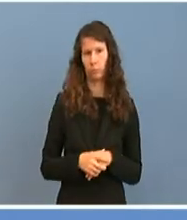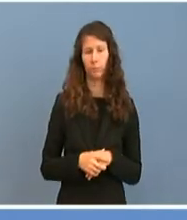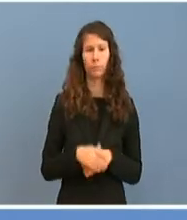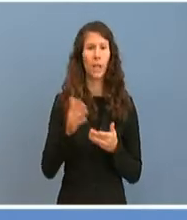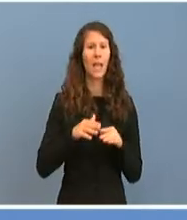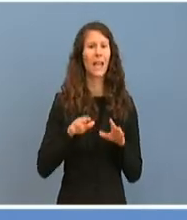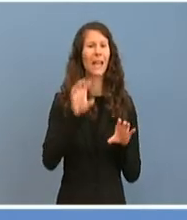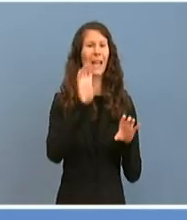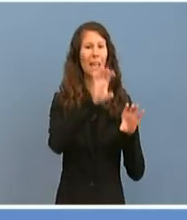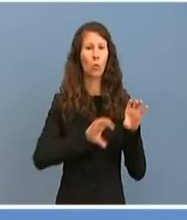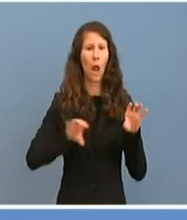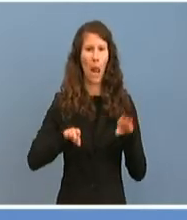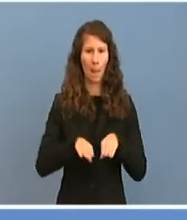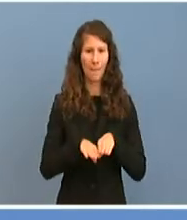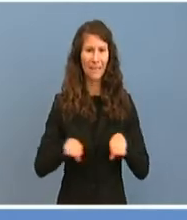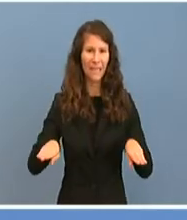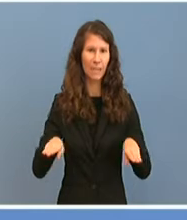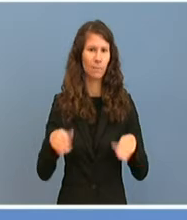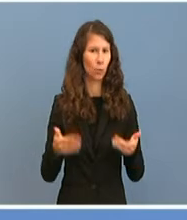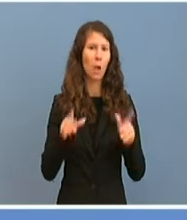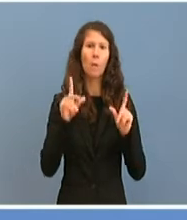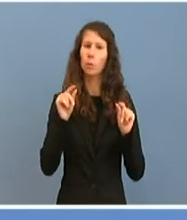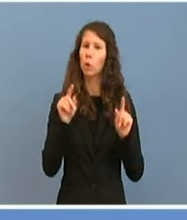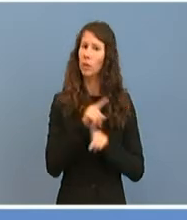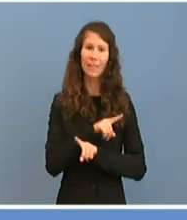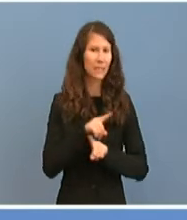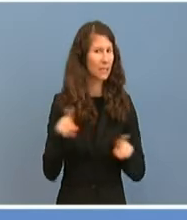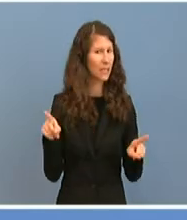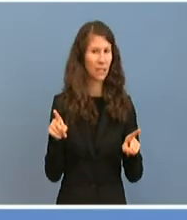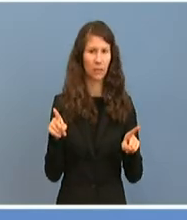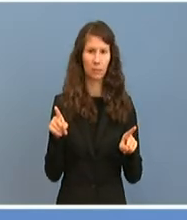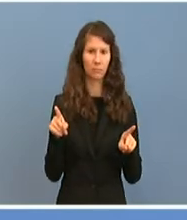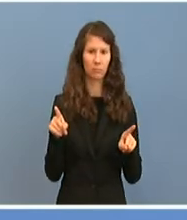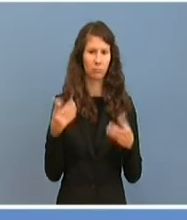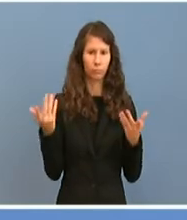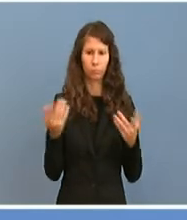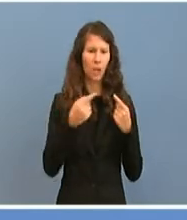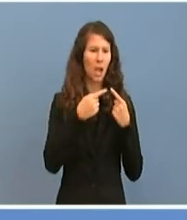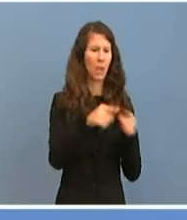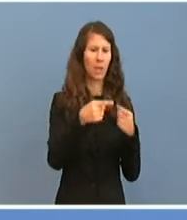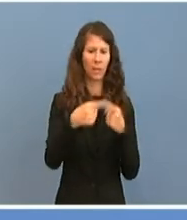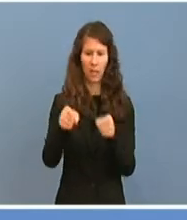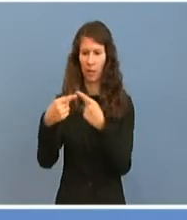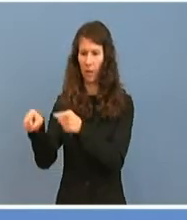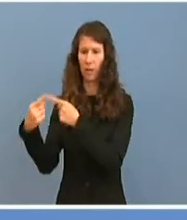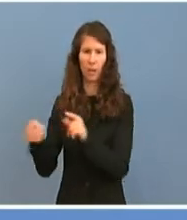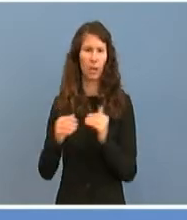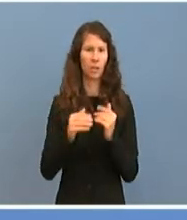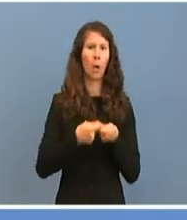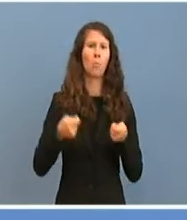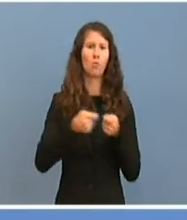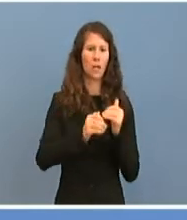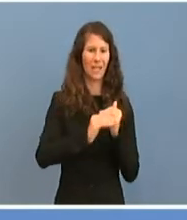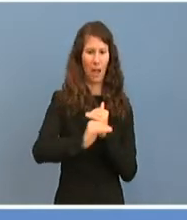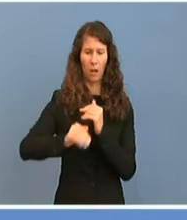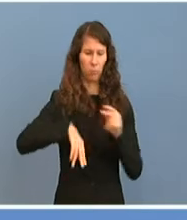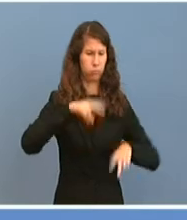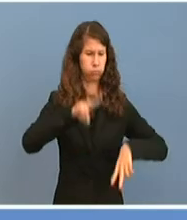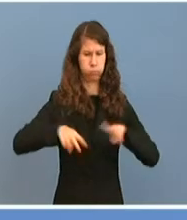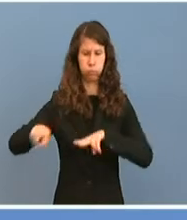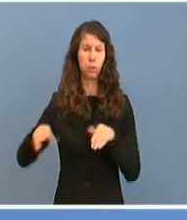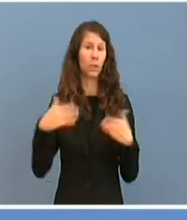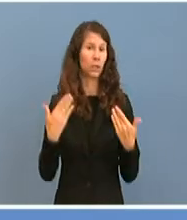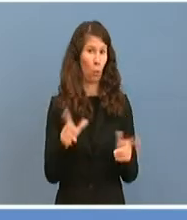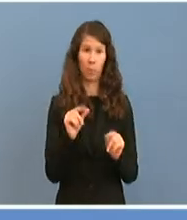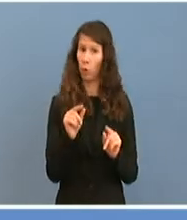Regionalprinzip heißt nicht, dass alles anders ist von Bundesland zu Bundesland. Aber es